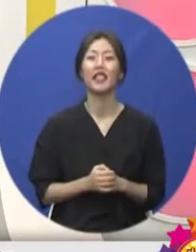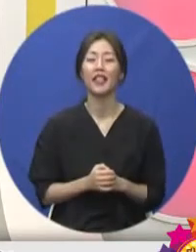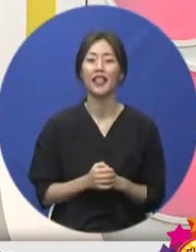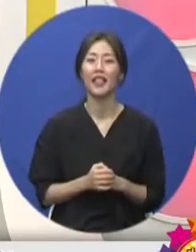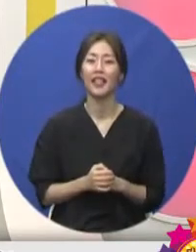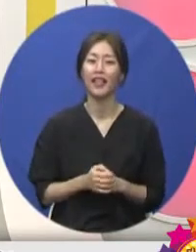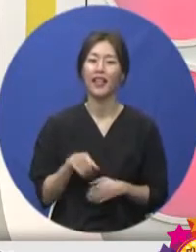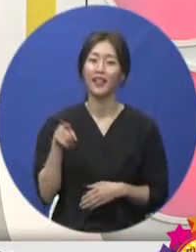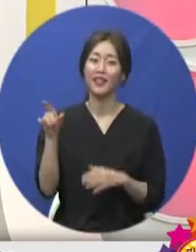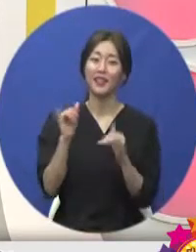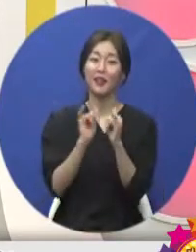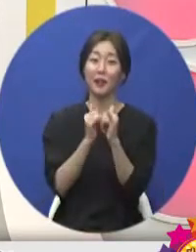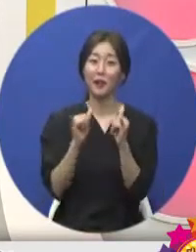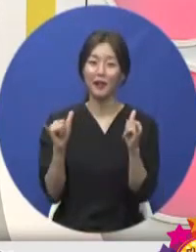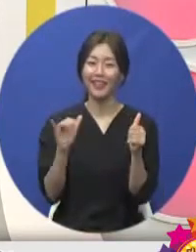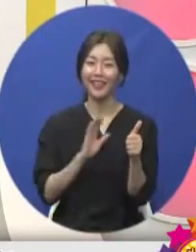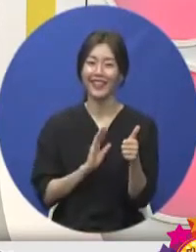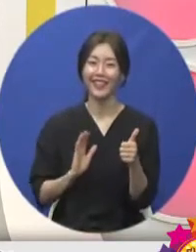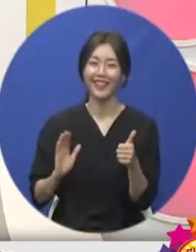이 사람을